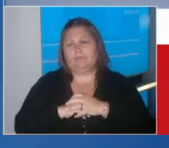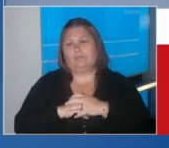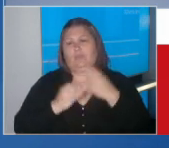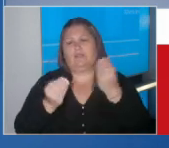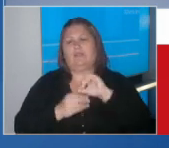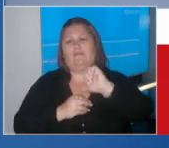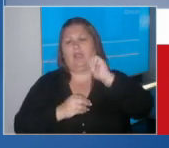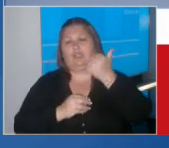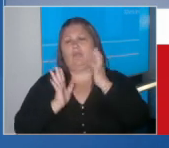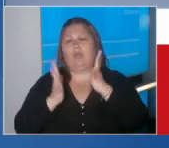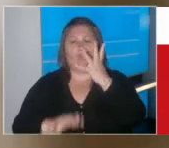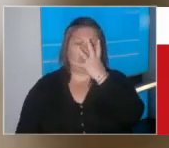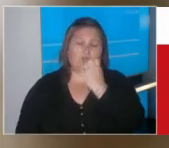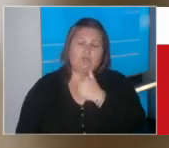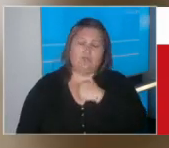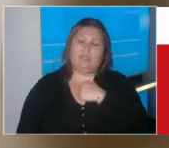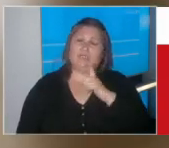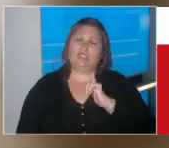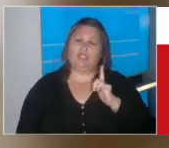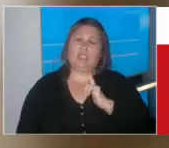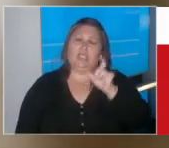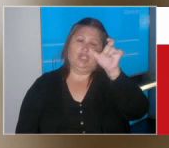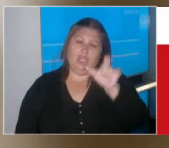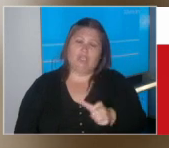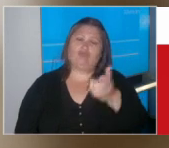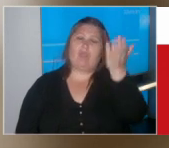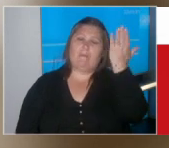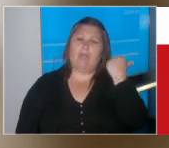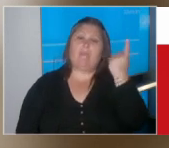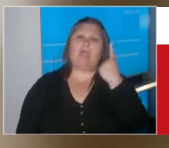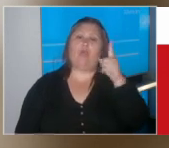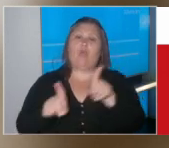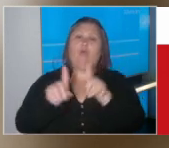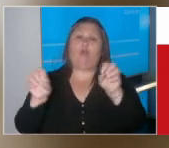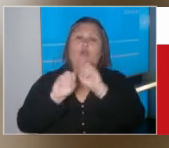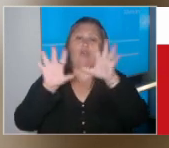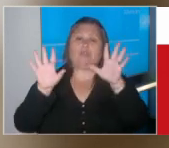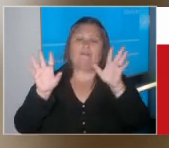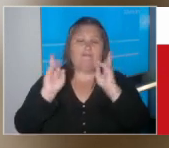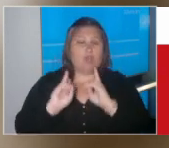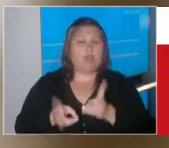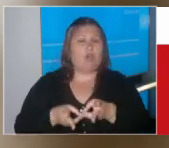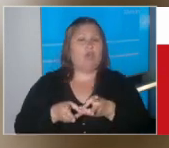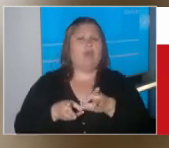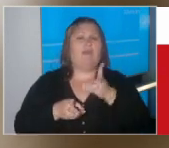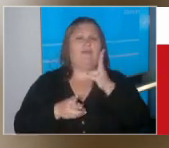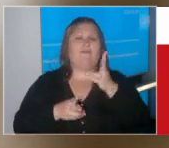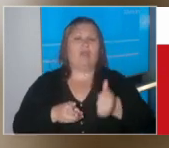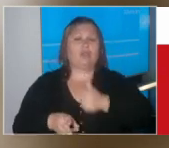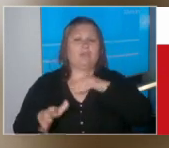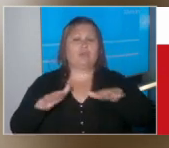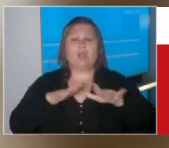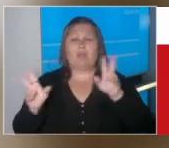קודם כל, נורא עצוב לי באופן אישי שהאיש שפעם נחשב לקוסם וכל יכול וראש ממשלה